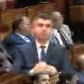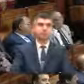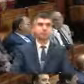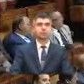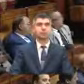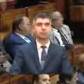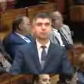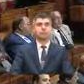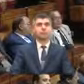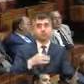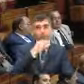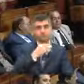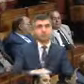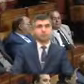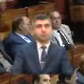الله يخليكم.